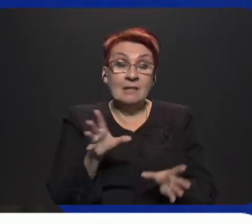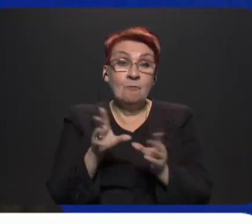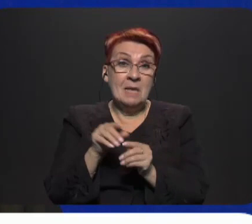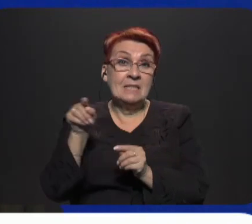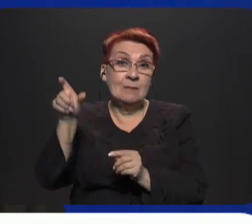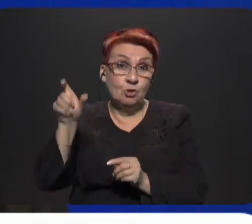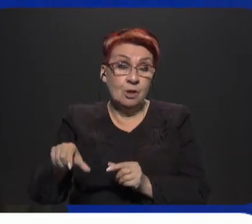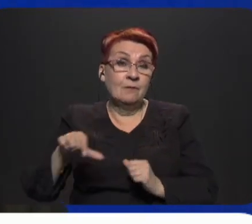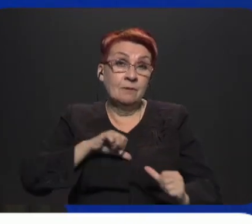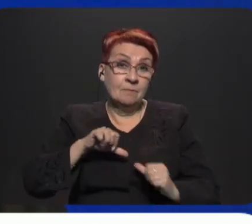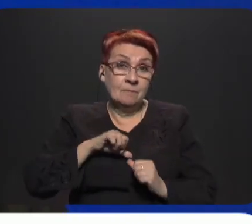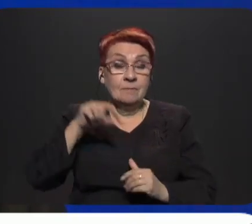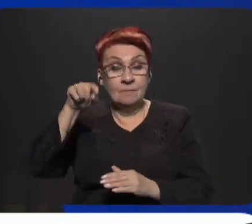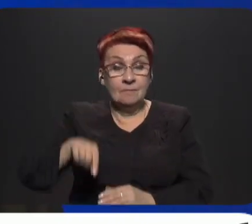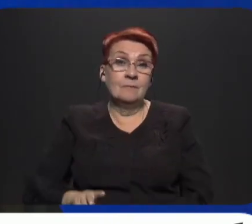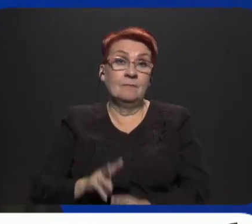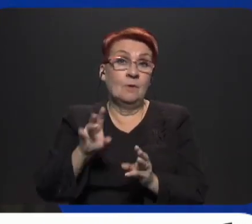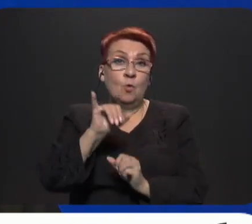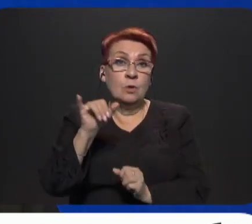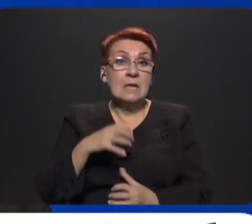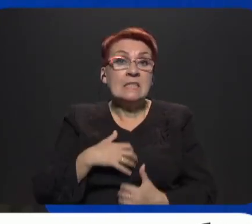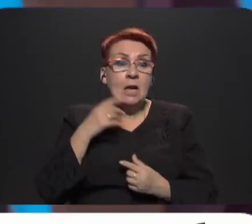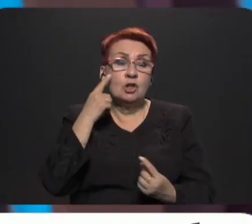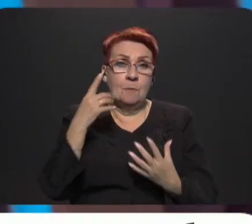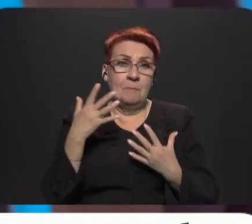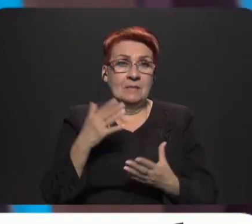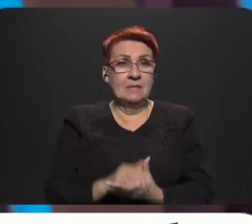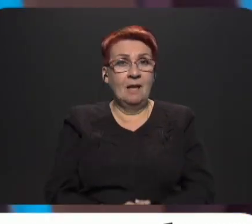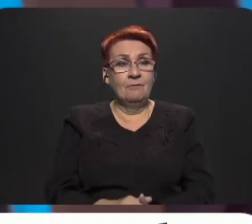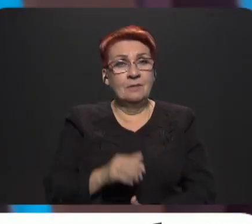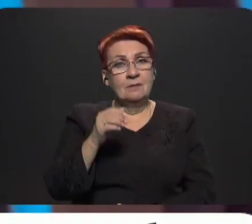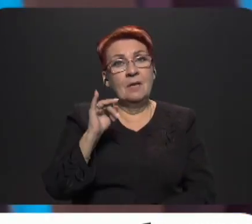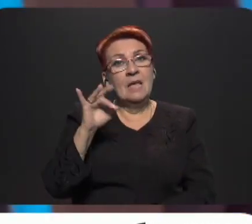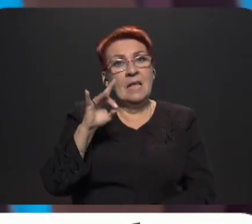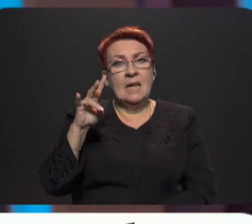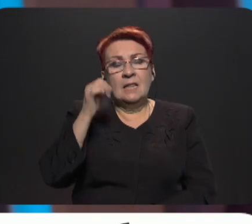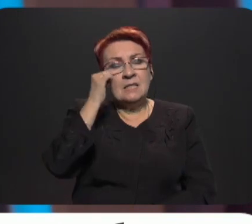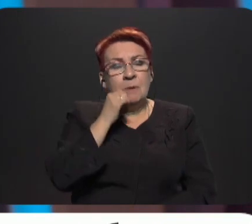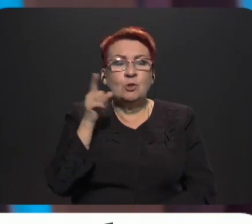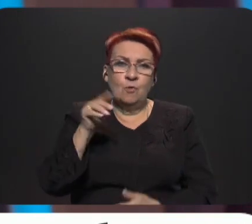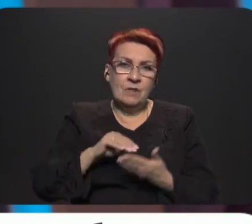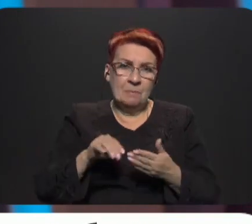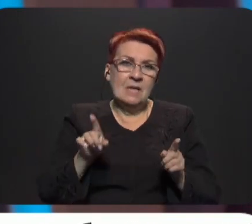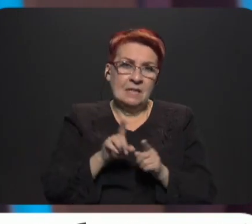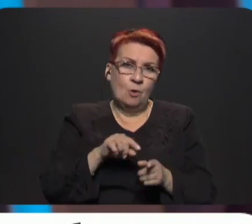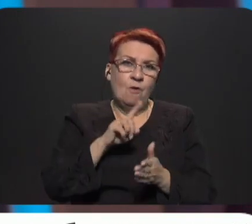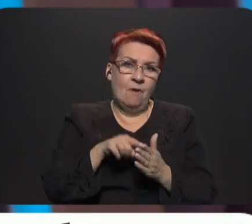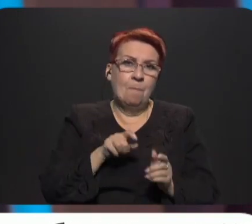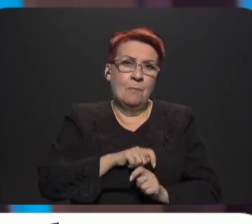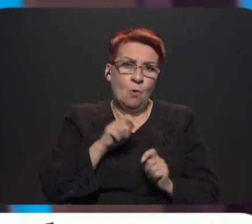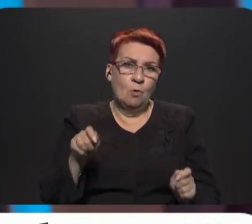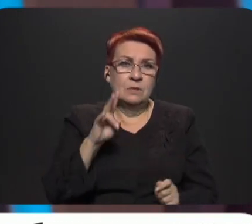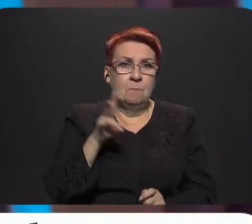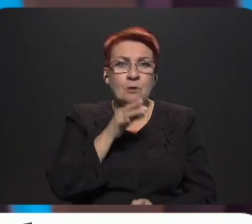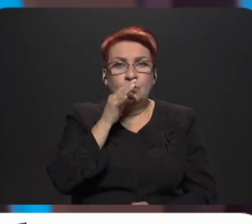человеком туда, куда даже страшно представить. Ирина, спасибо, что написали к нам с таким вопросом. Видите, вот батюшка вам